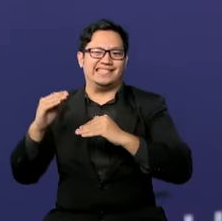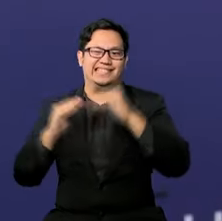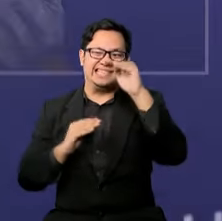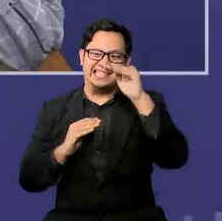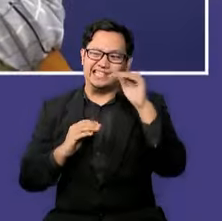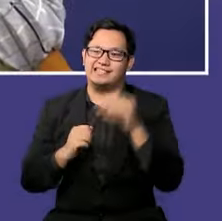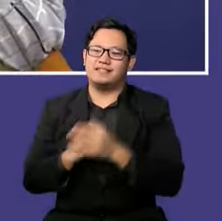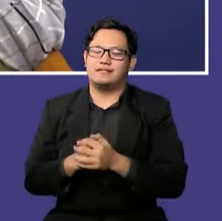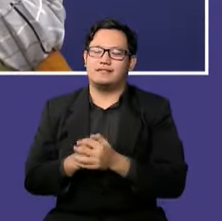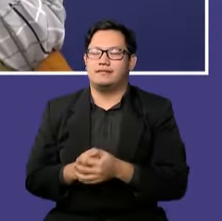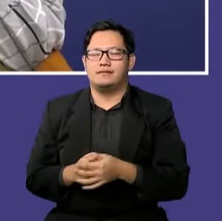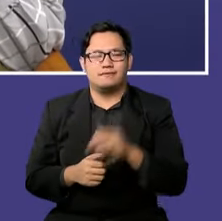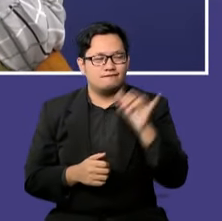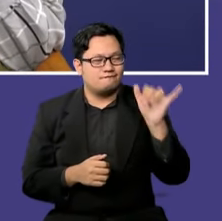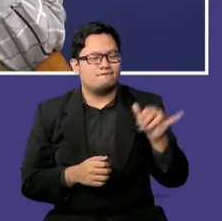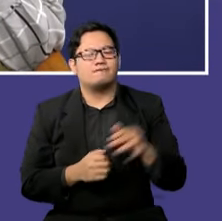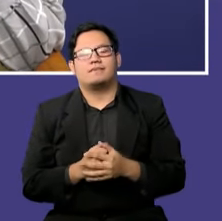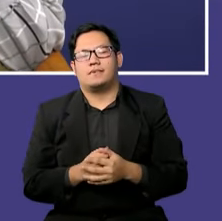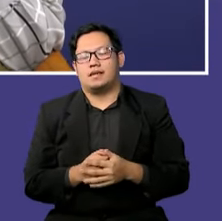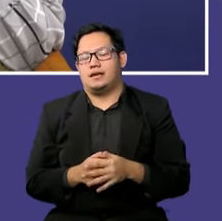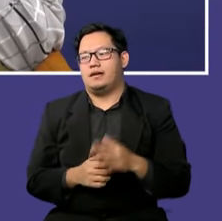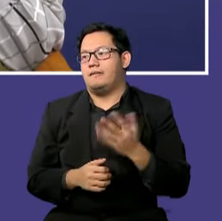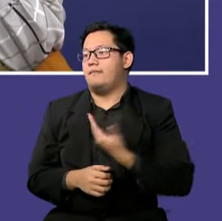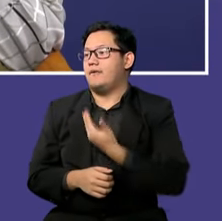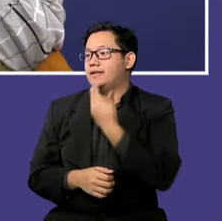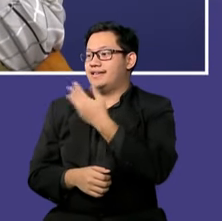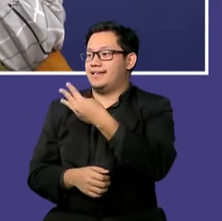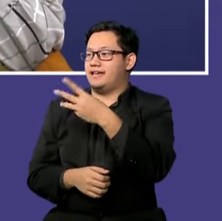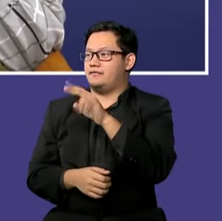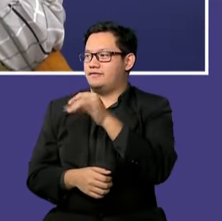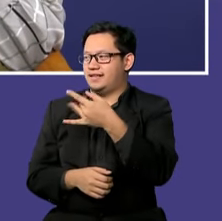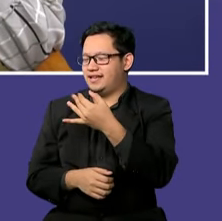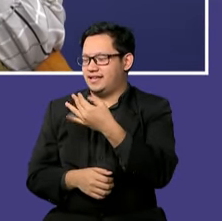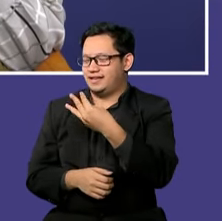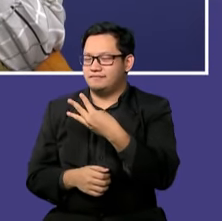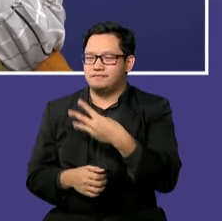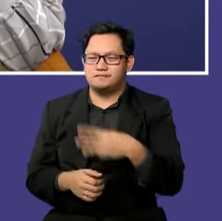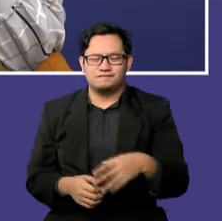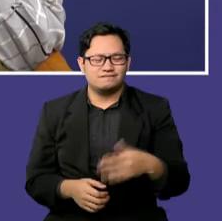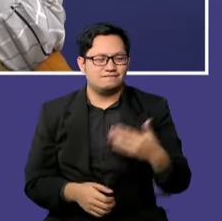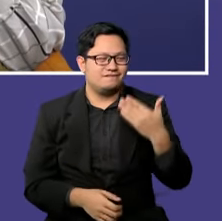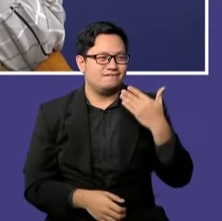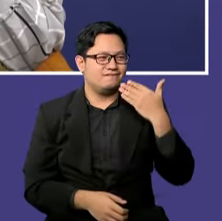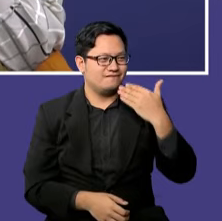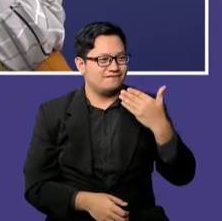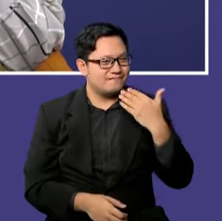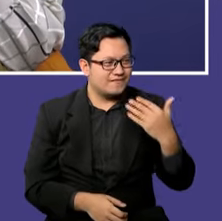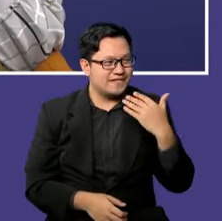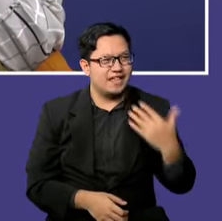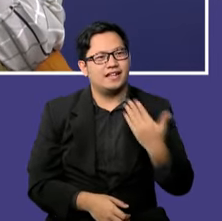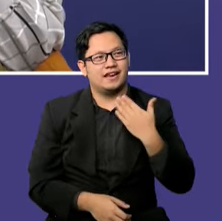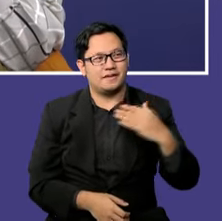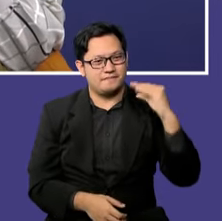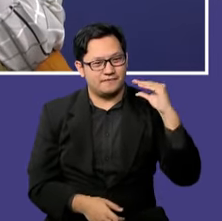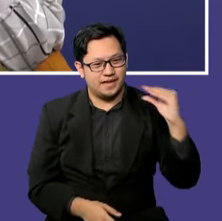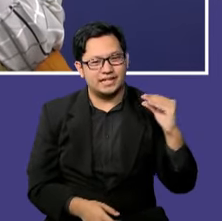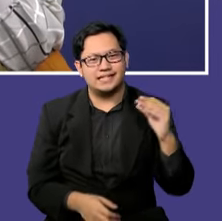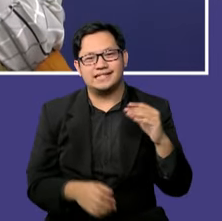udah mulai ditemuin nanya langsung mbak kita makasih Selamat pagi terlalu